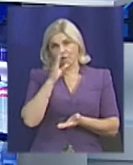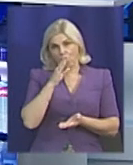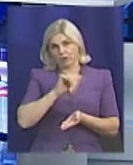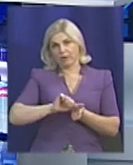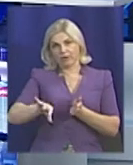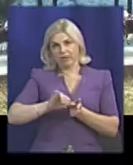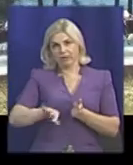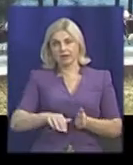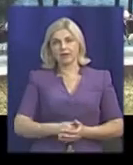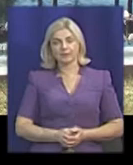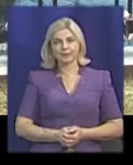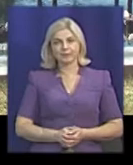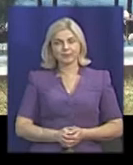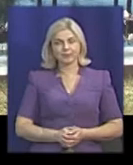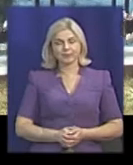водовідведення».